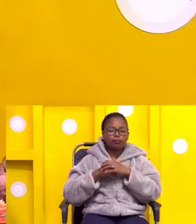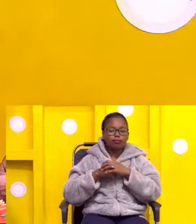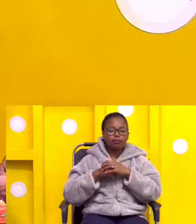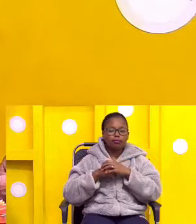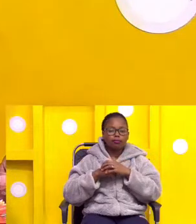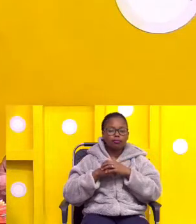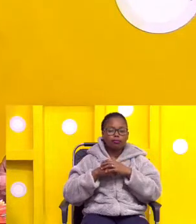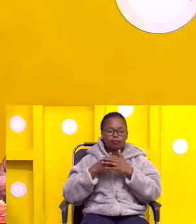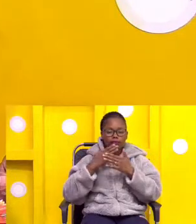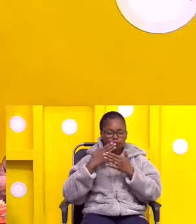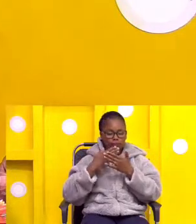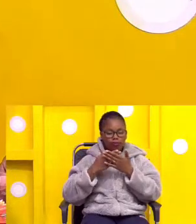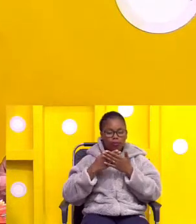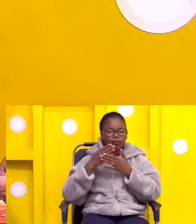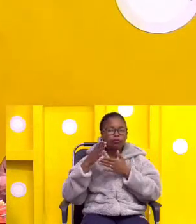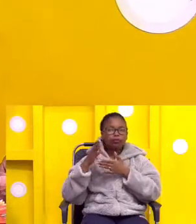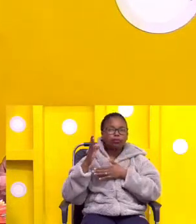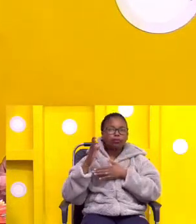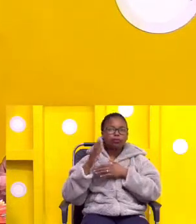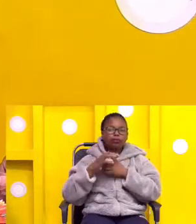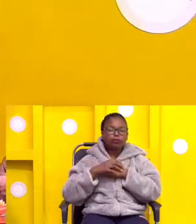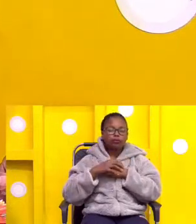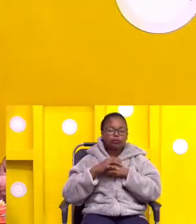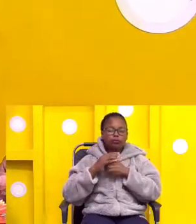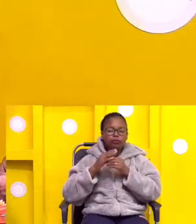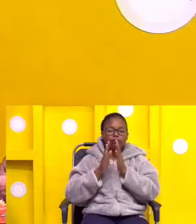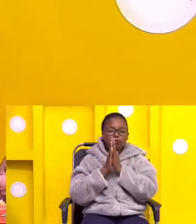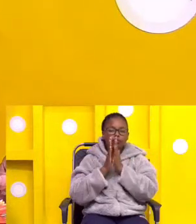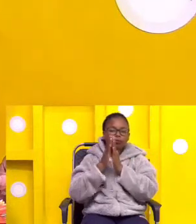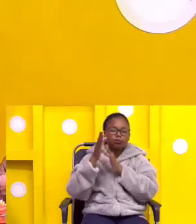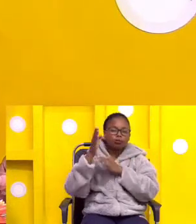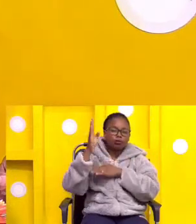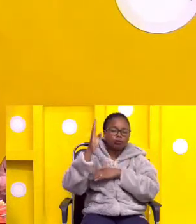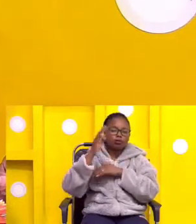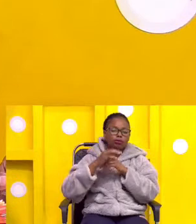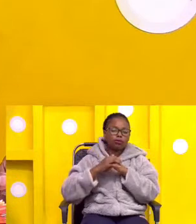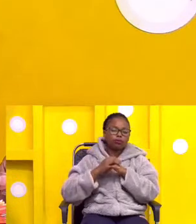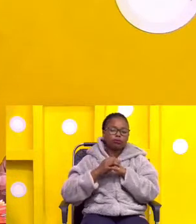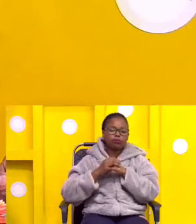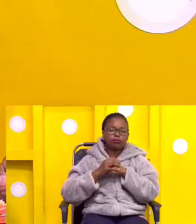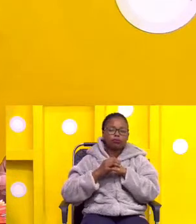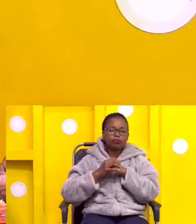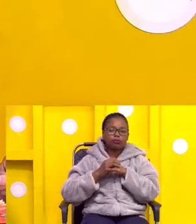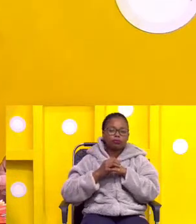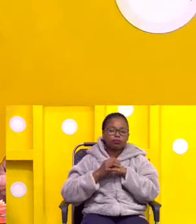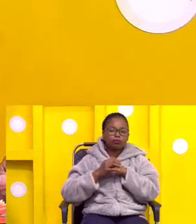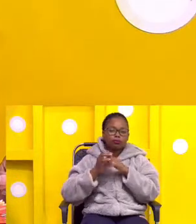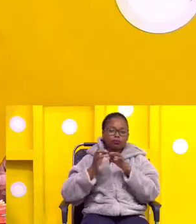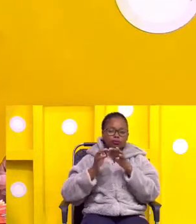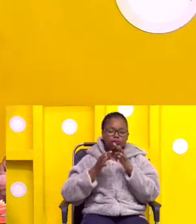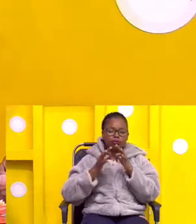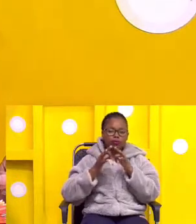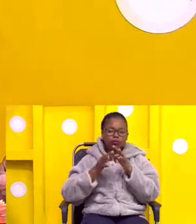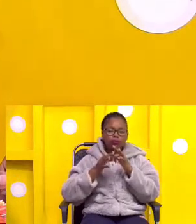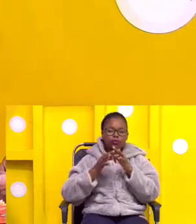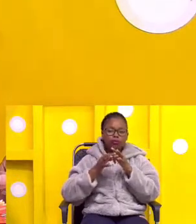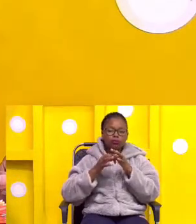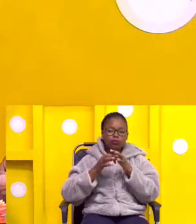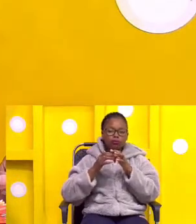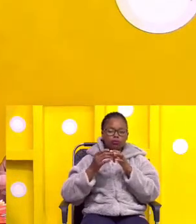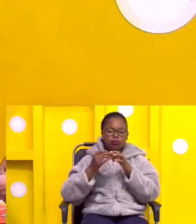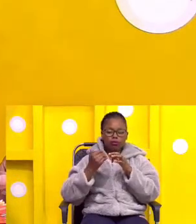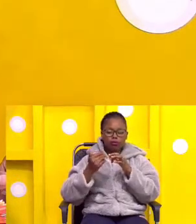ni wengi bwana asifiwe sana ikoro mwana tosio ni uko muthinikanio mwire